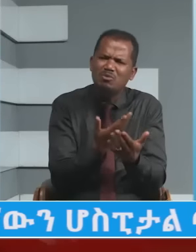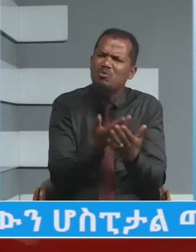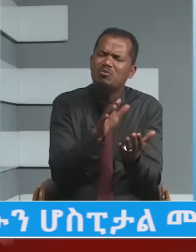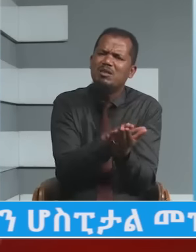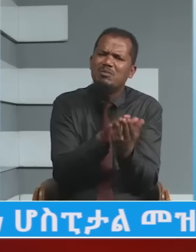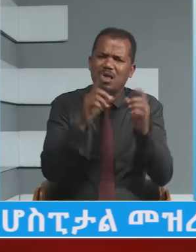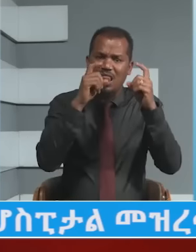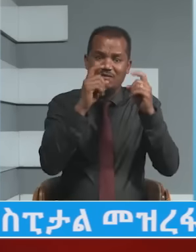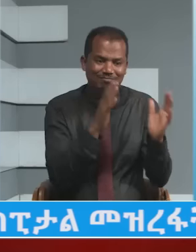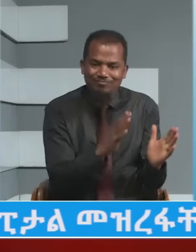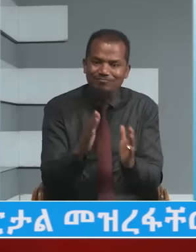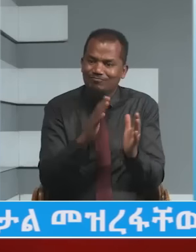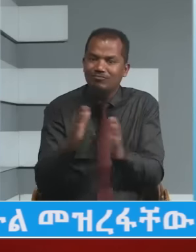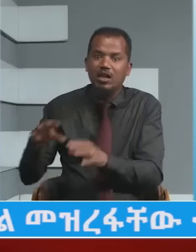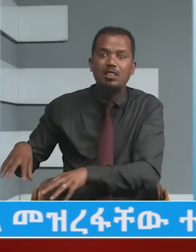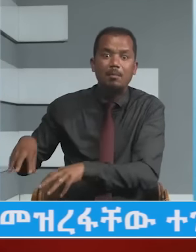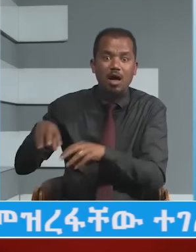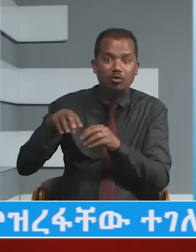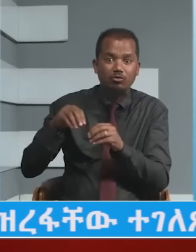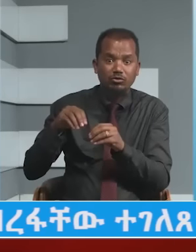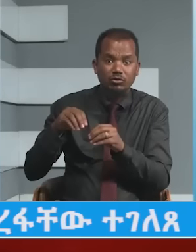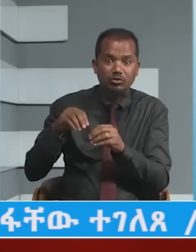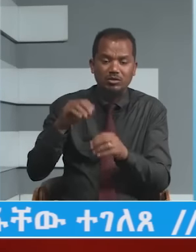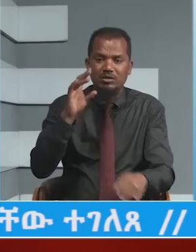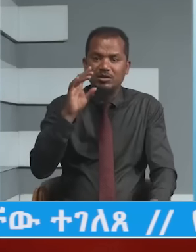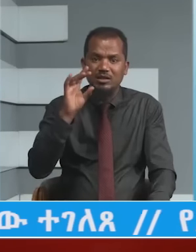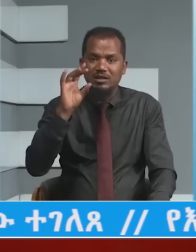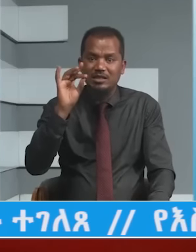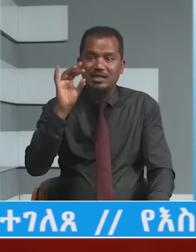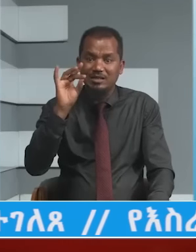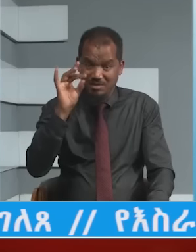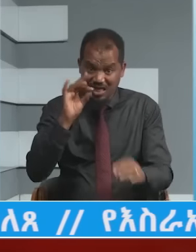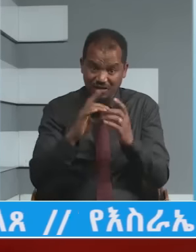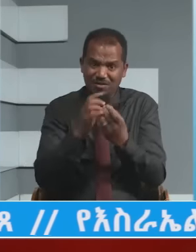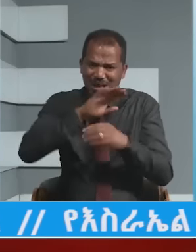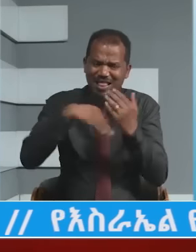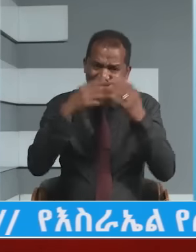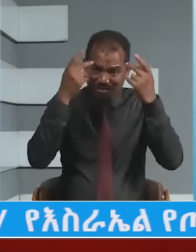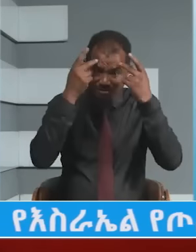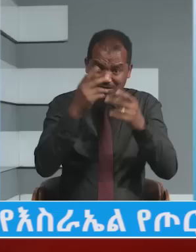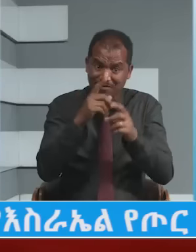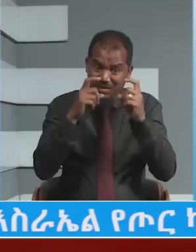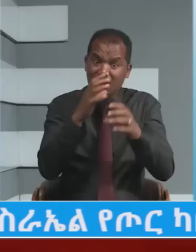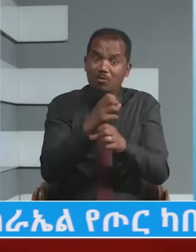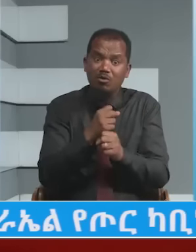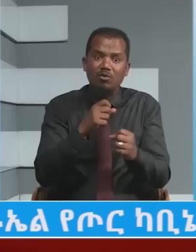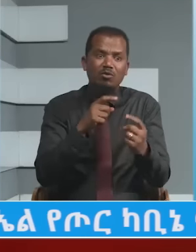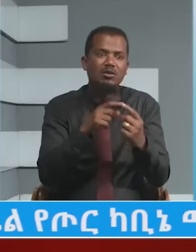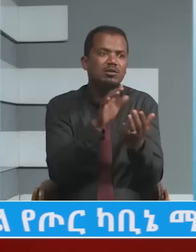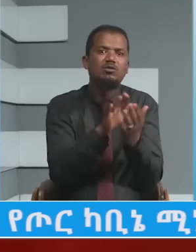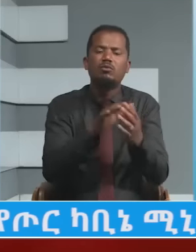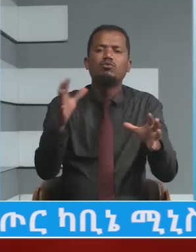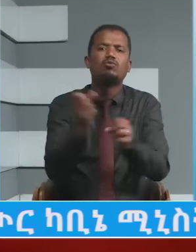ትምህርት ቤቶች ለፈተና ተዘጋጅተው የነበሩ ተማሪዎች 6ኛና 8ኛ ማጠቃለያ ፈተና ሊወስዱ ታስቦ የነበረውን ሁሉም ትምህርት